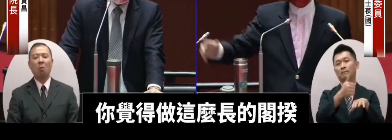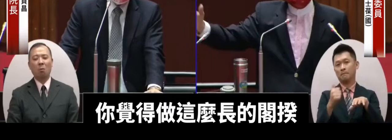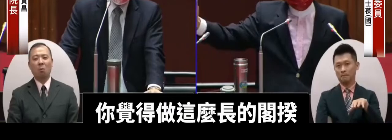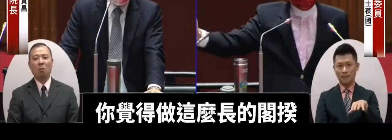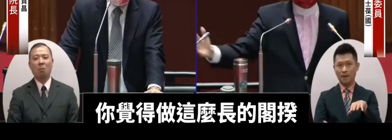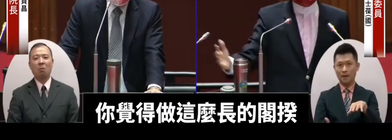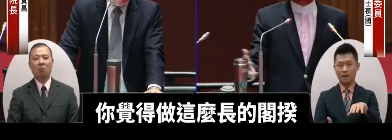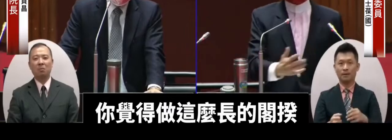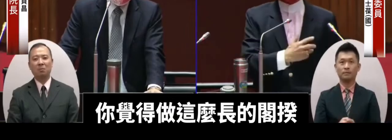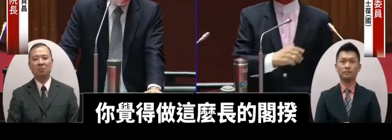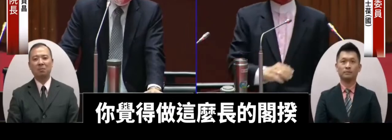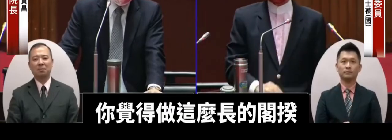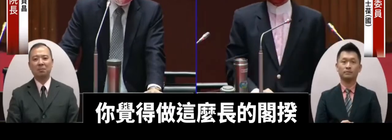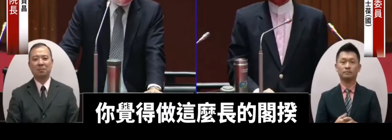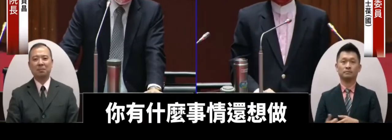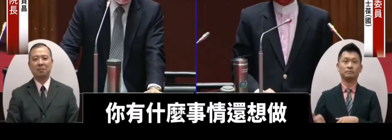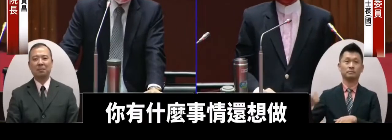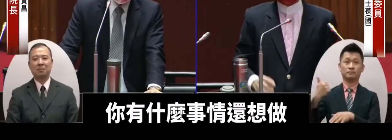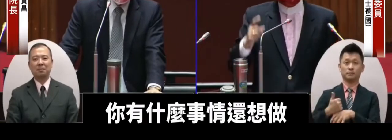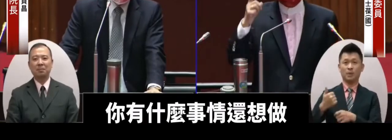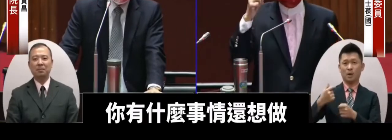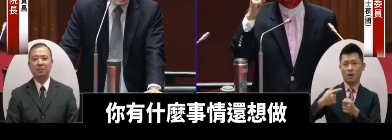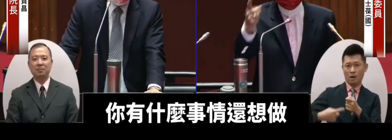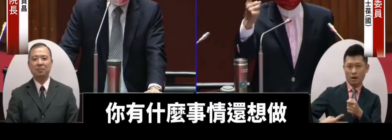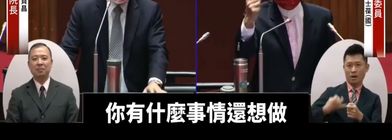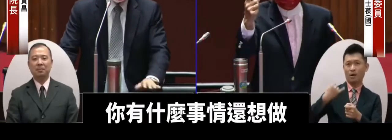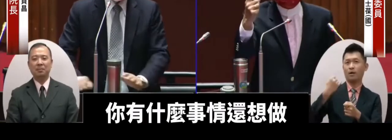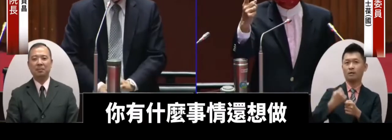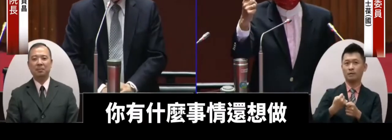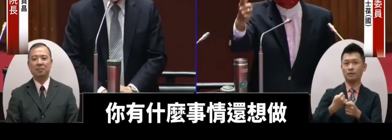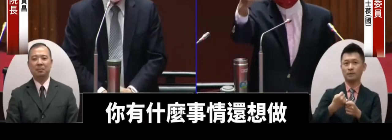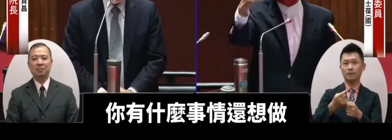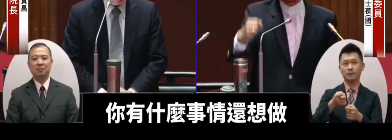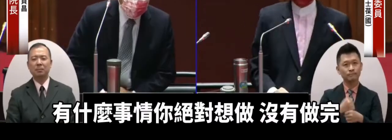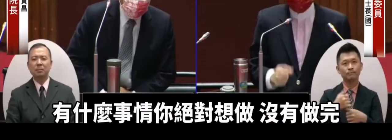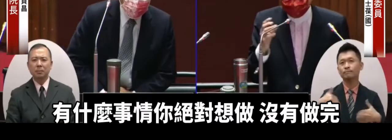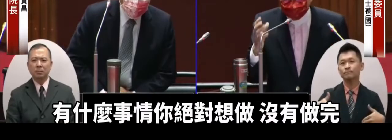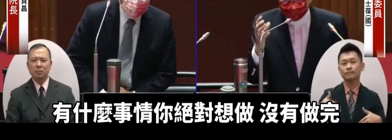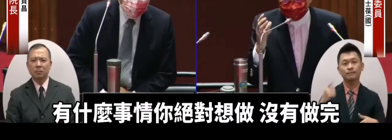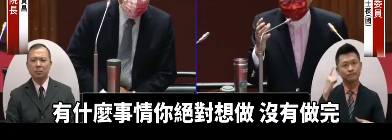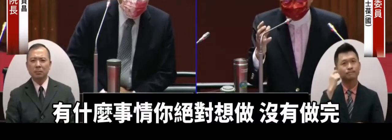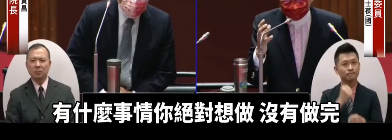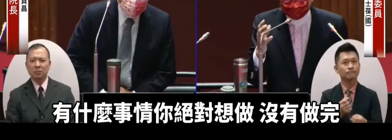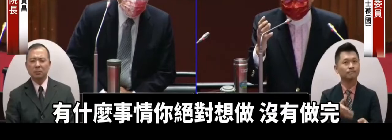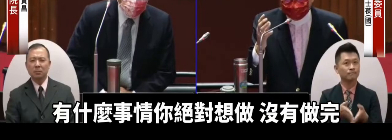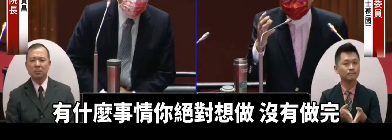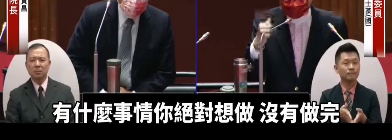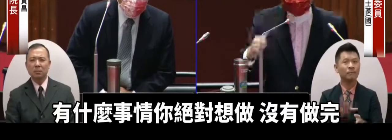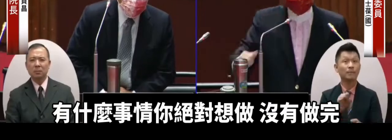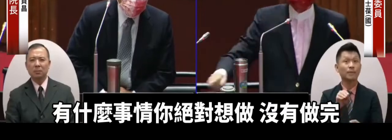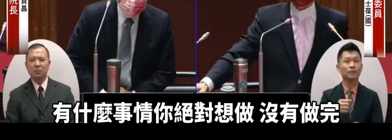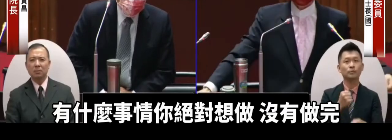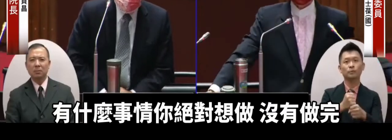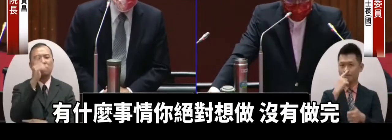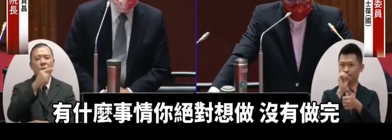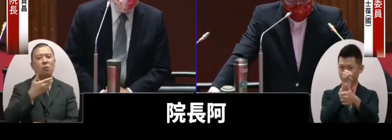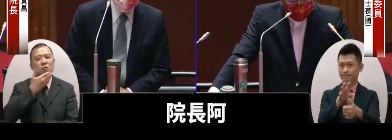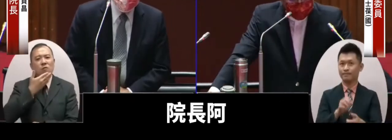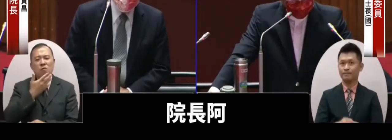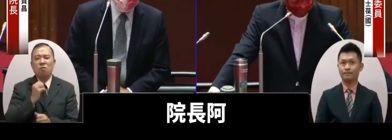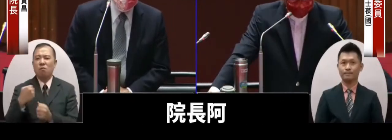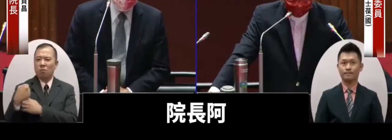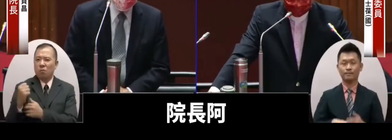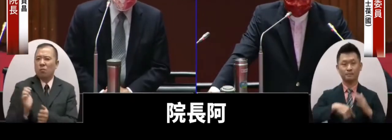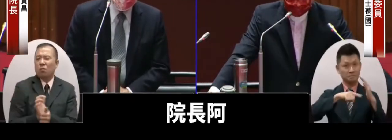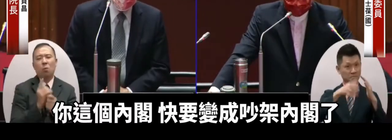得做这么长的阁揆，你有什么事情还想做？有什么事情你觉得想做还没做完？院